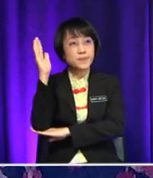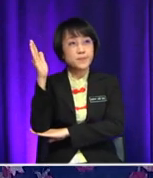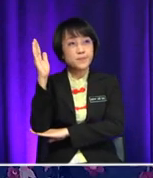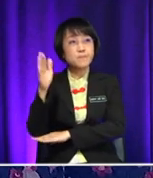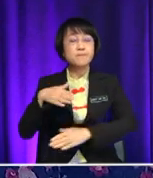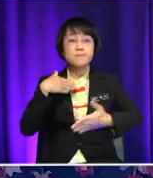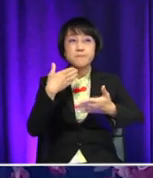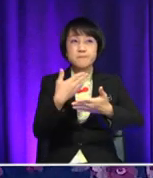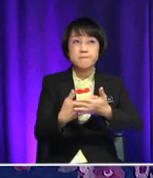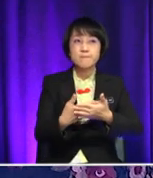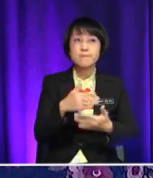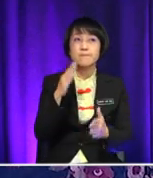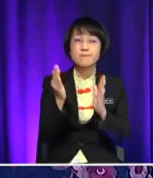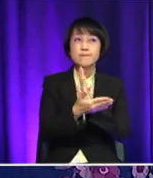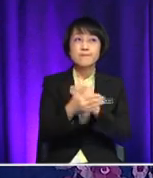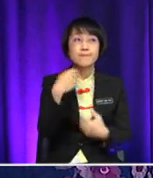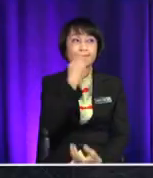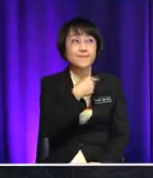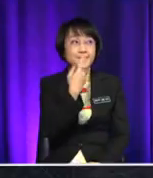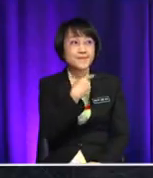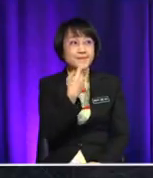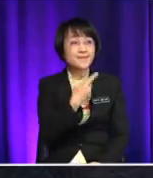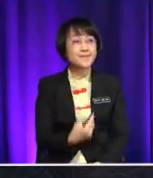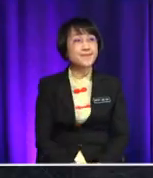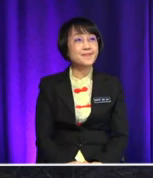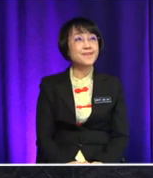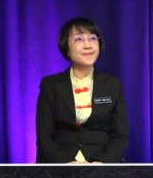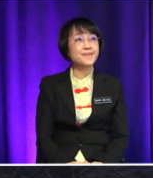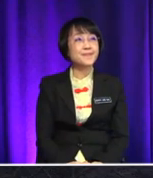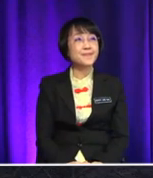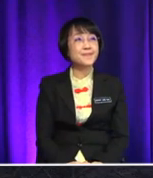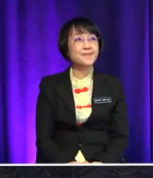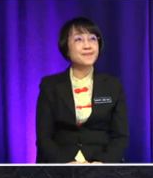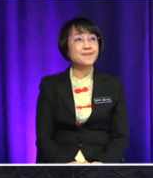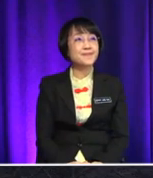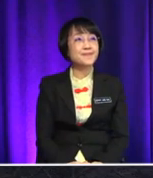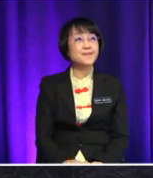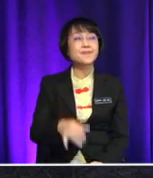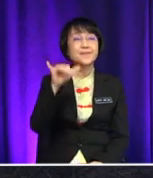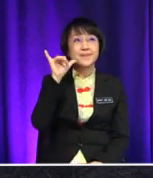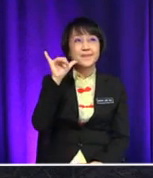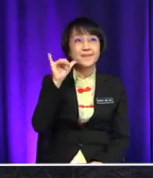siapa hah dia mulai kita rasa pakai cara Han cigo siapa Wahyu